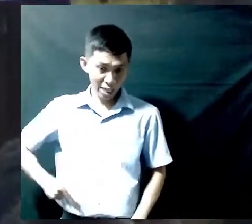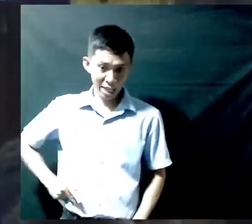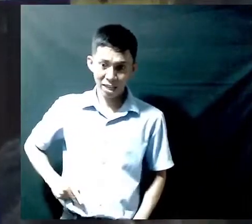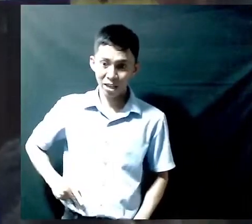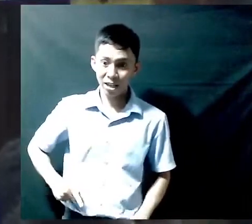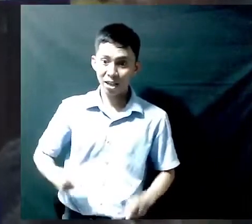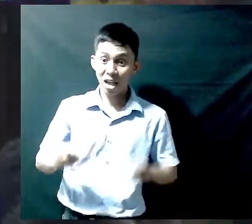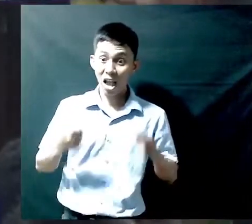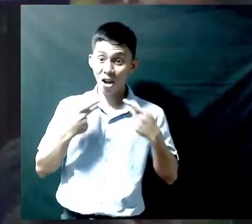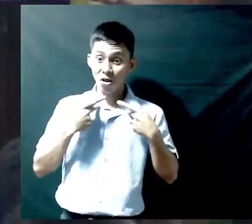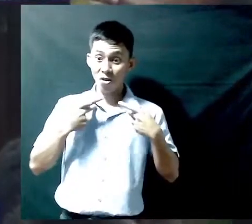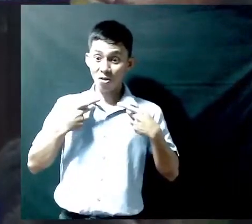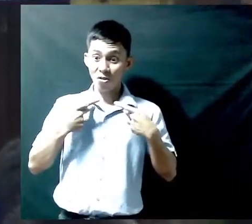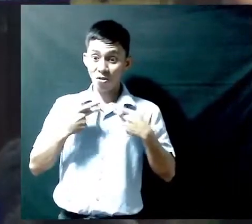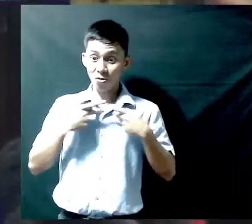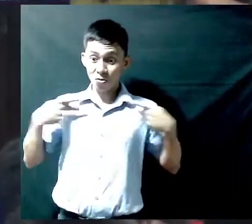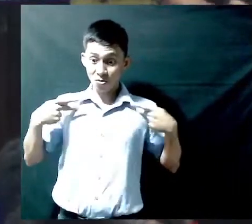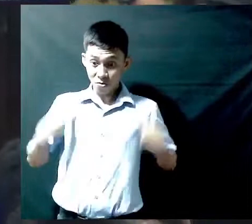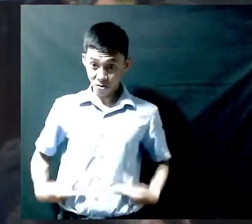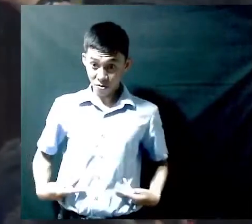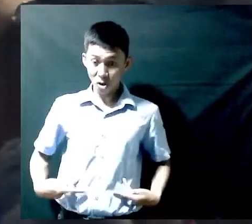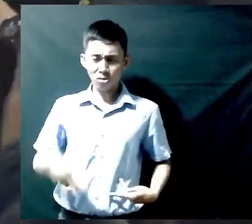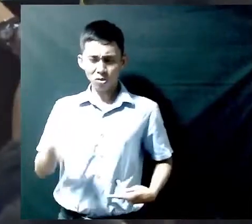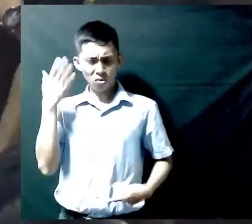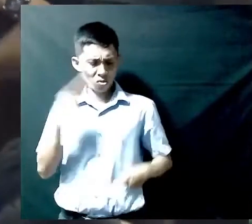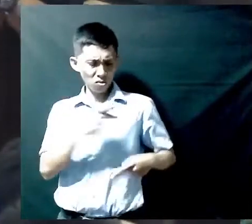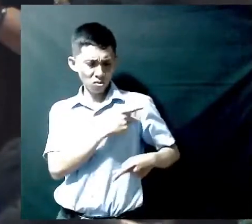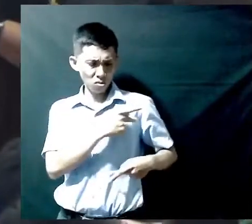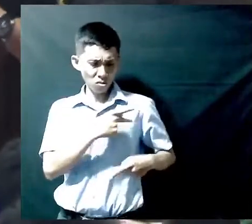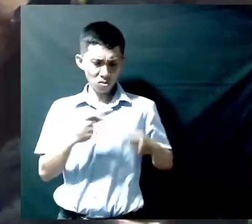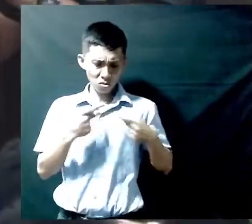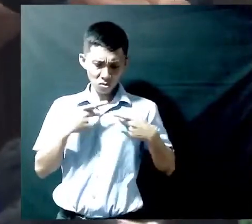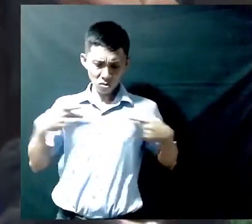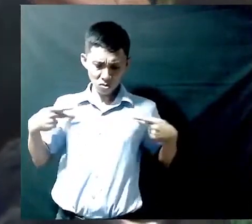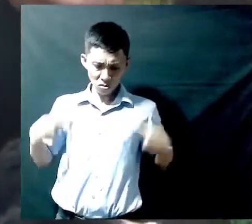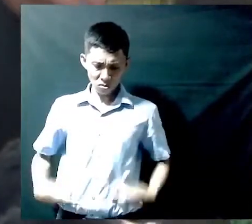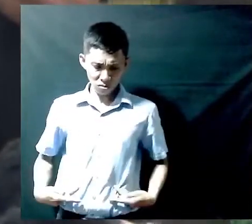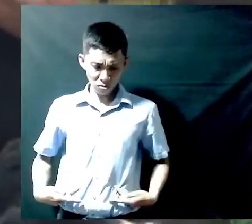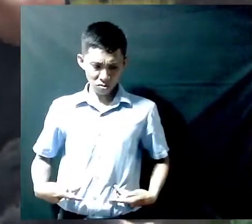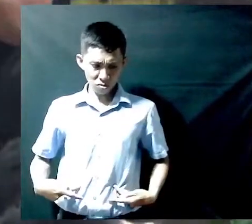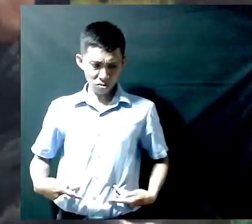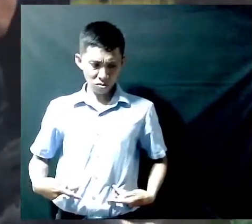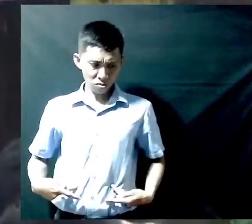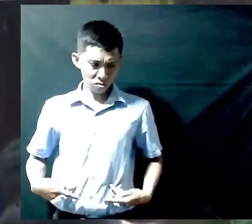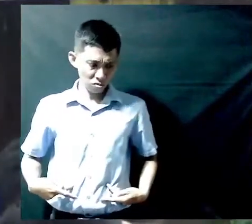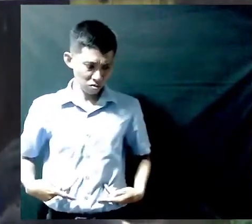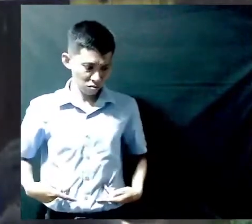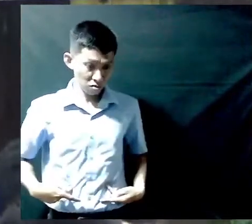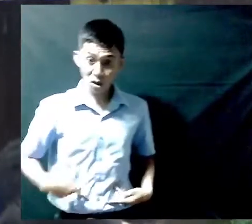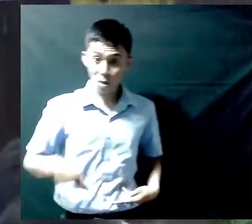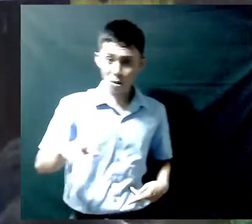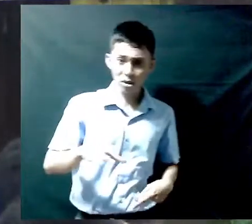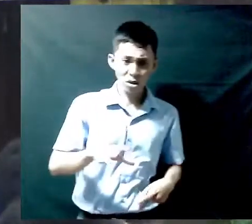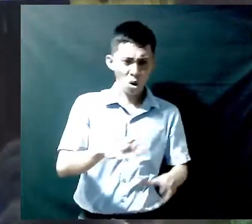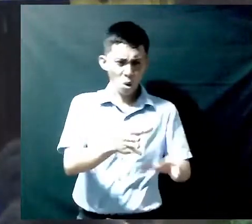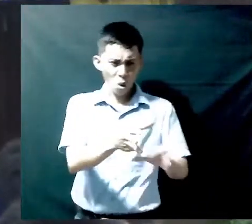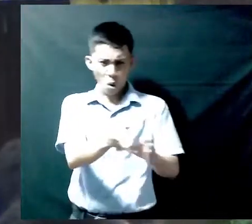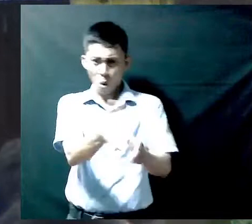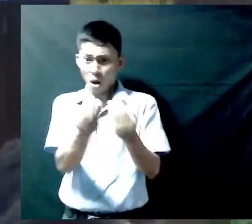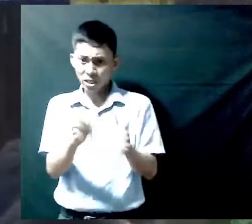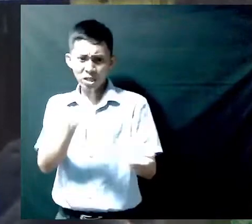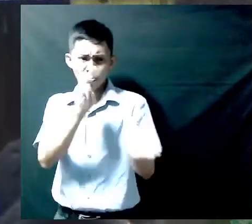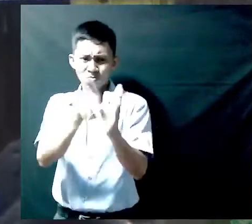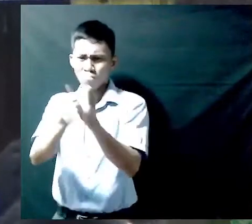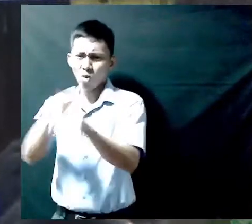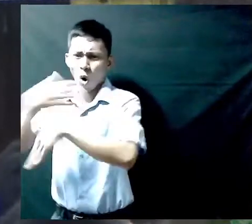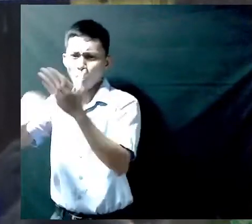Ako naniniwala makapangyarihan ng Diyos, kaya niyang patayin si Pharaoh, palayain. But God chooses Moses.